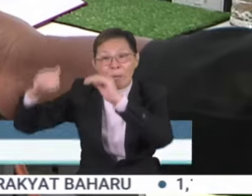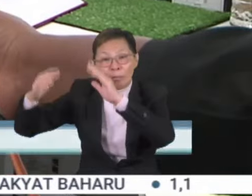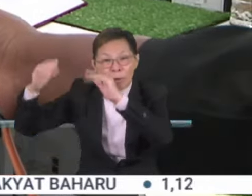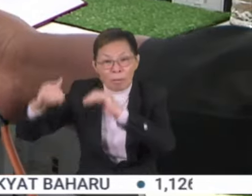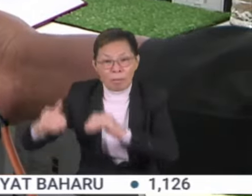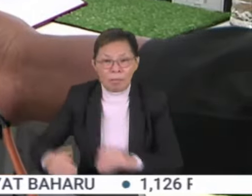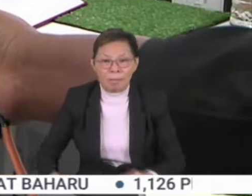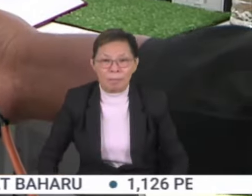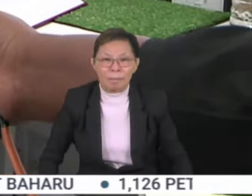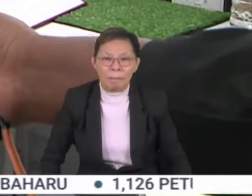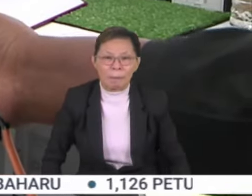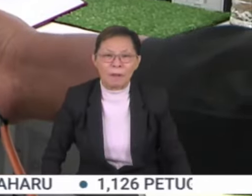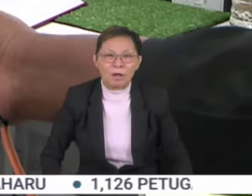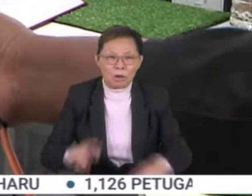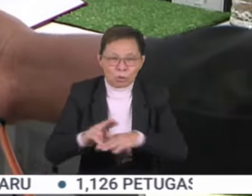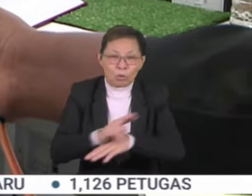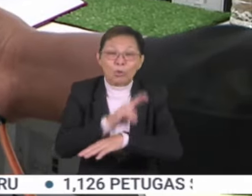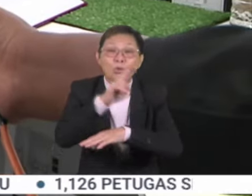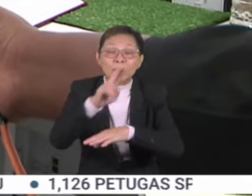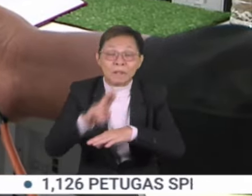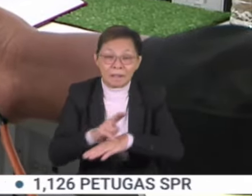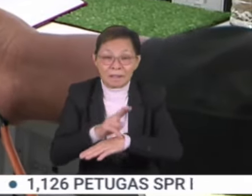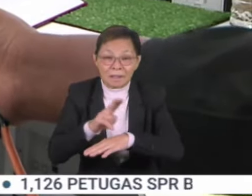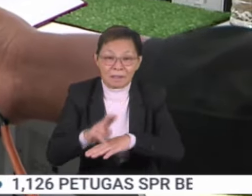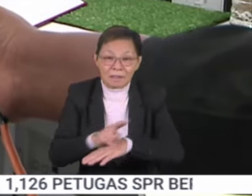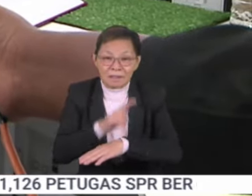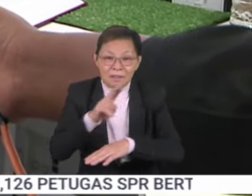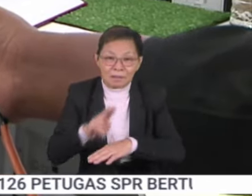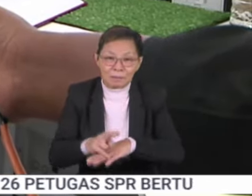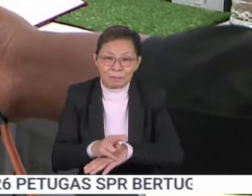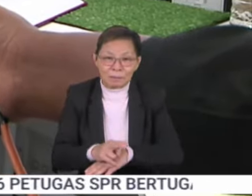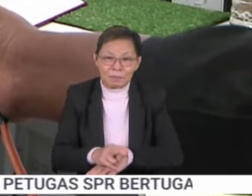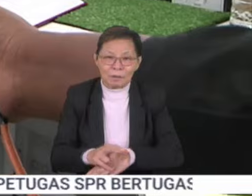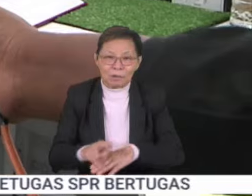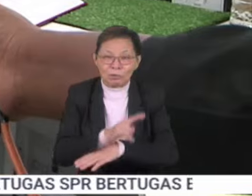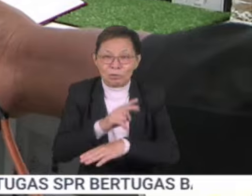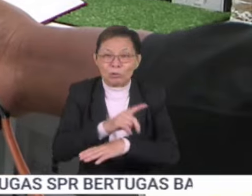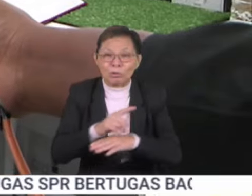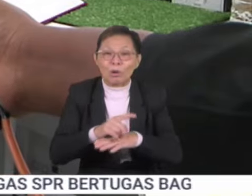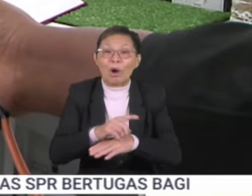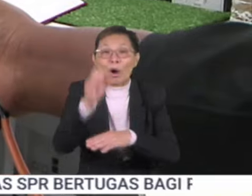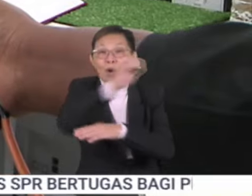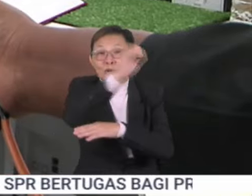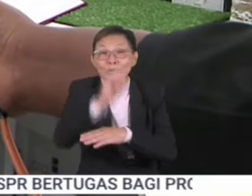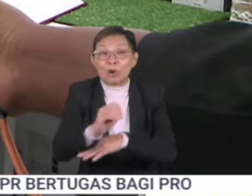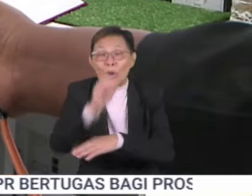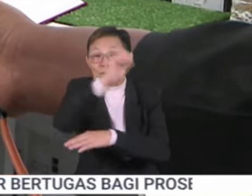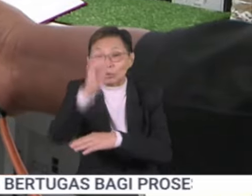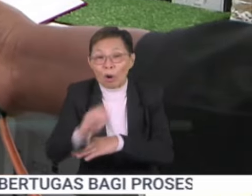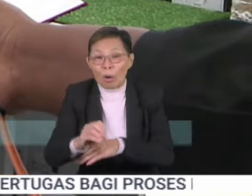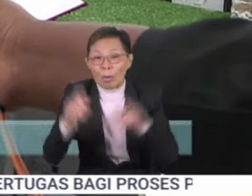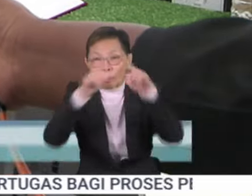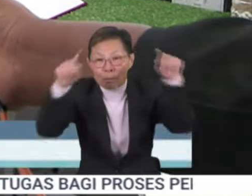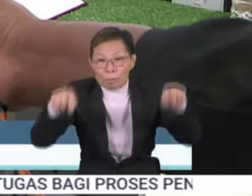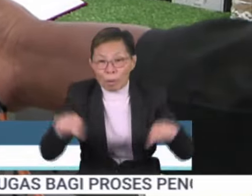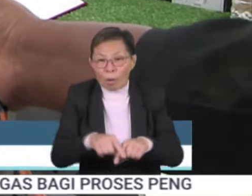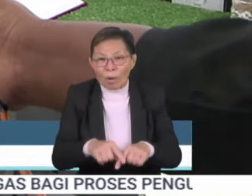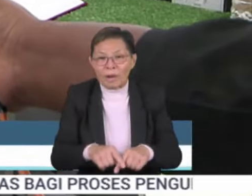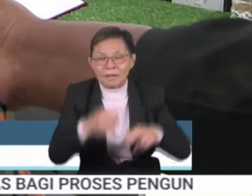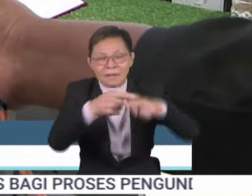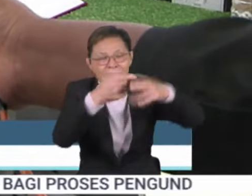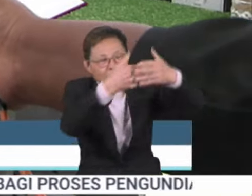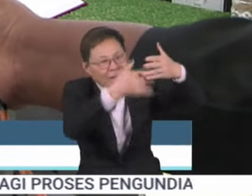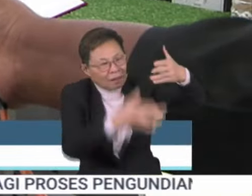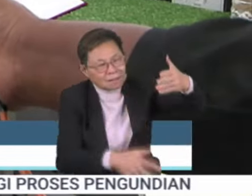AI adalah untuk macam kita nak menggunakan platform untuk scoreboard ataupun list, starting list